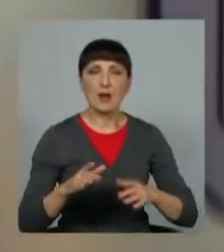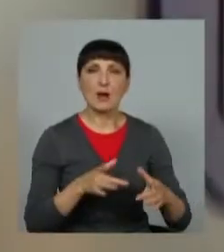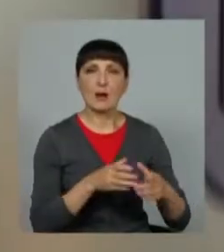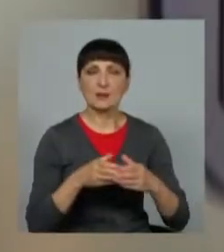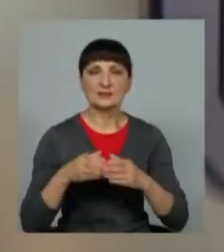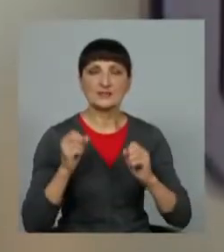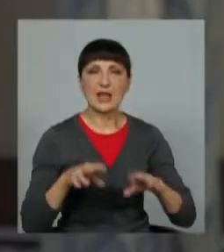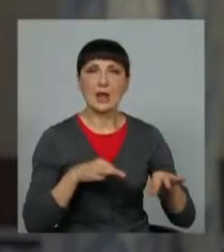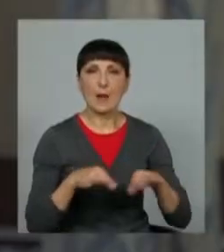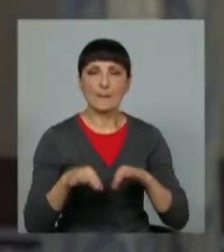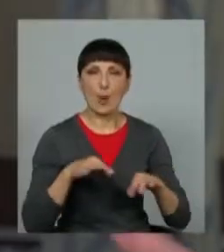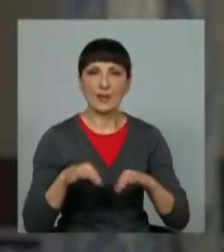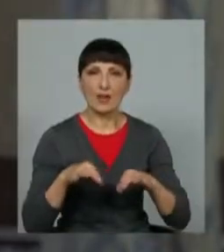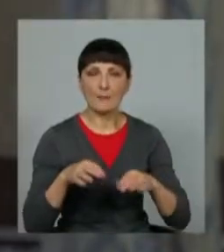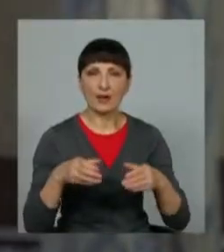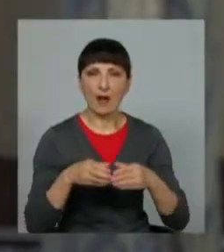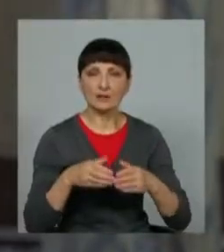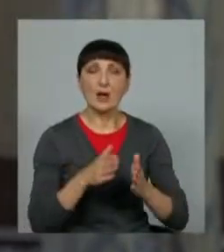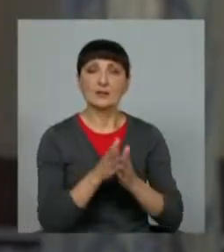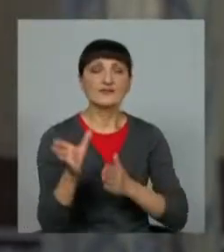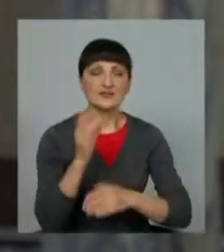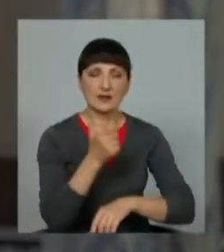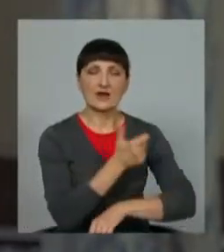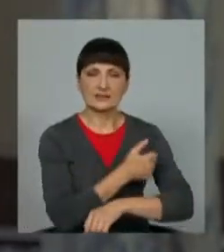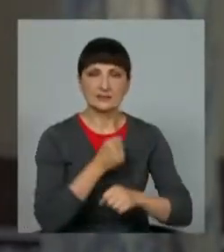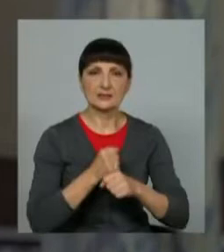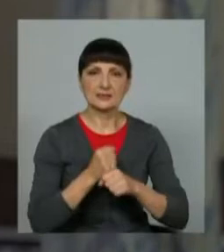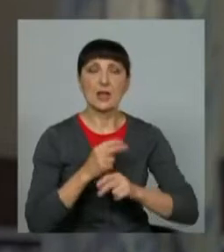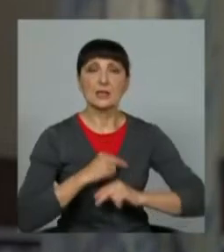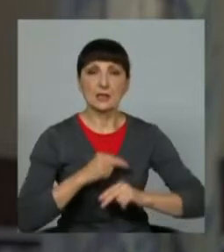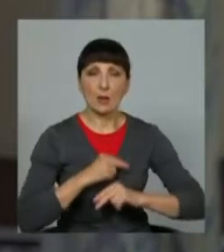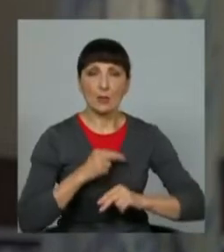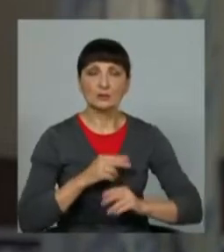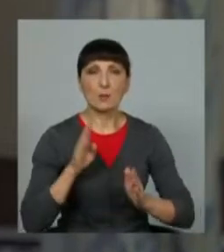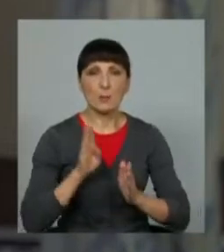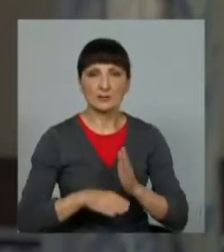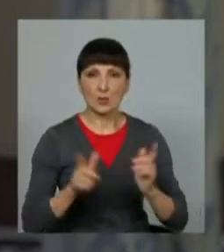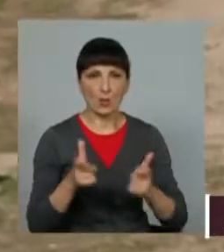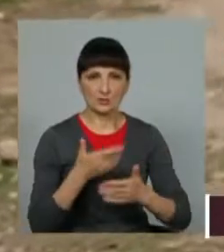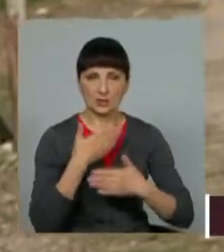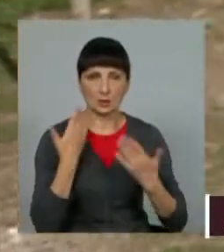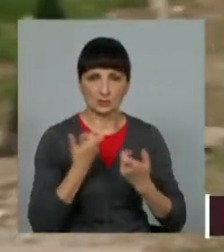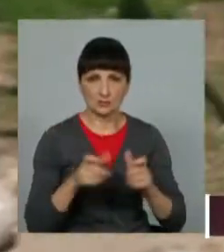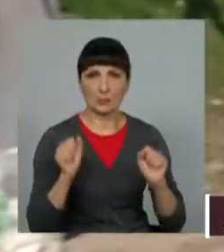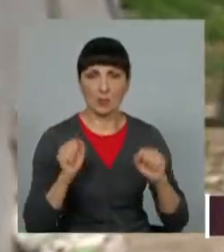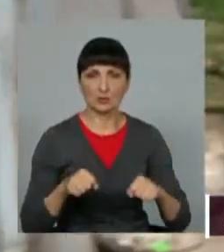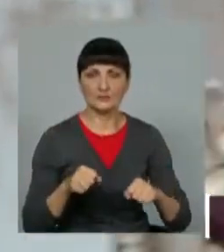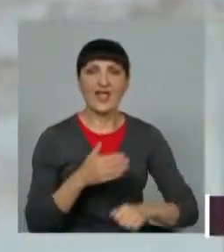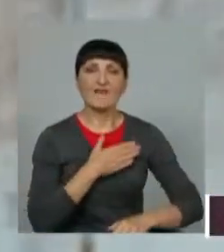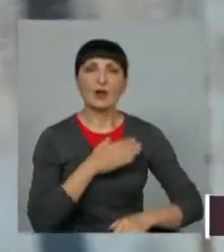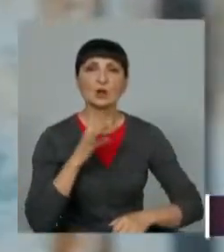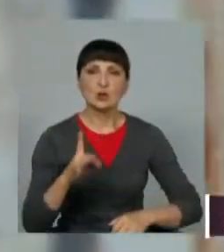бригаду. Так что я призываю всех вакцинироваться и работать, в конце концов, без ограничений. Волонтеры по роду